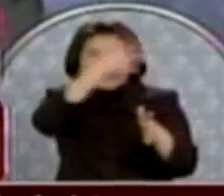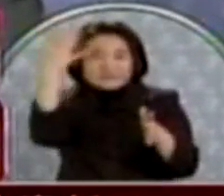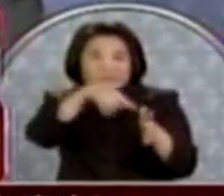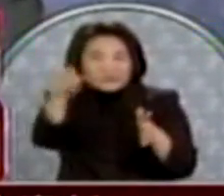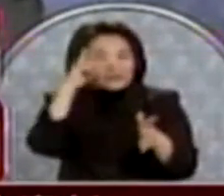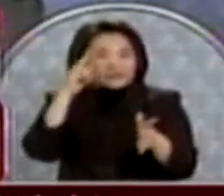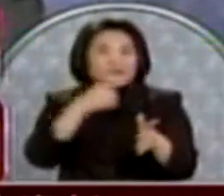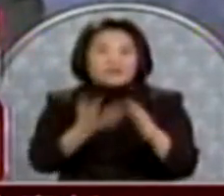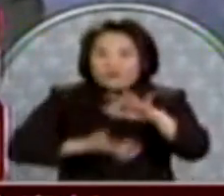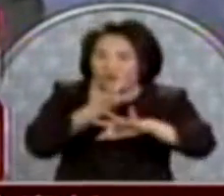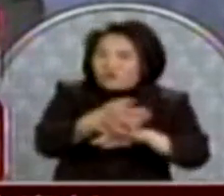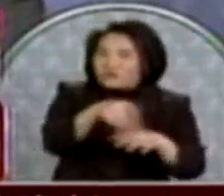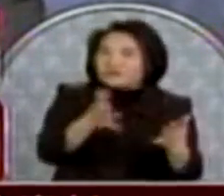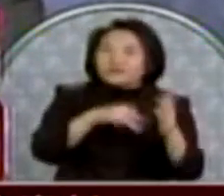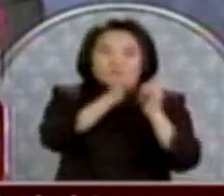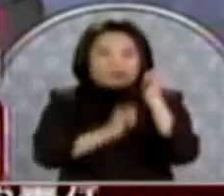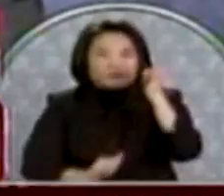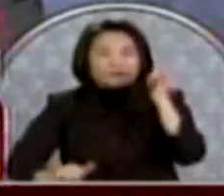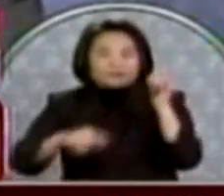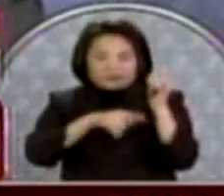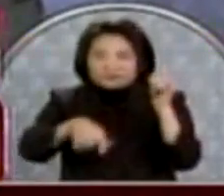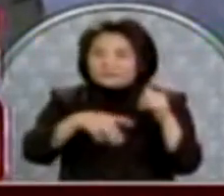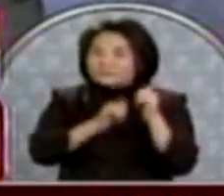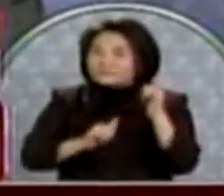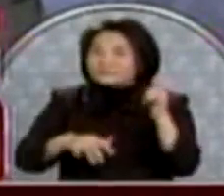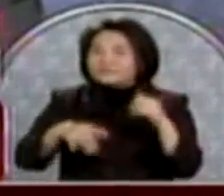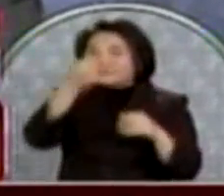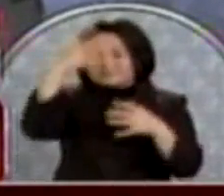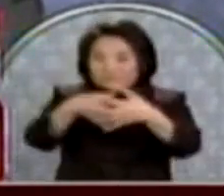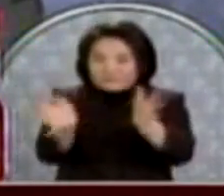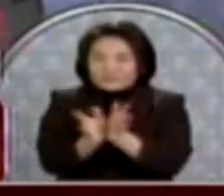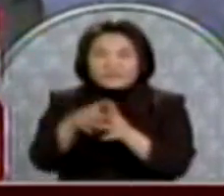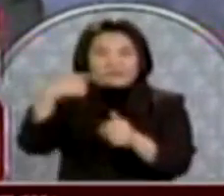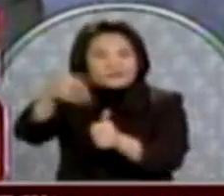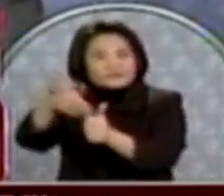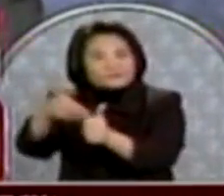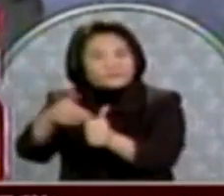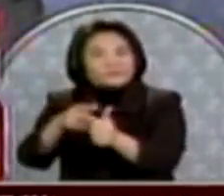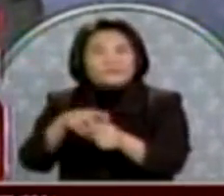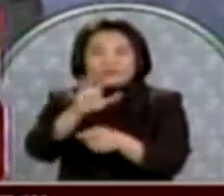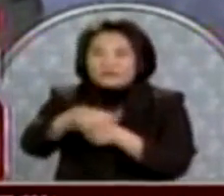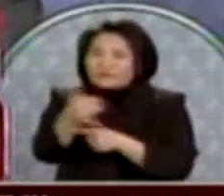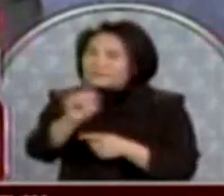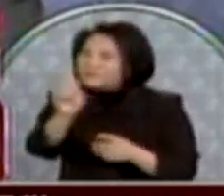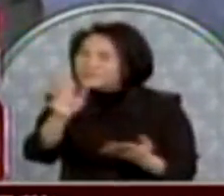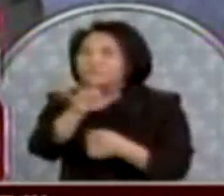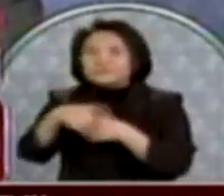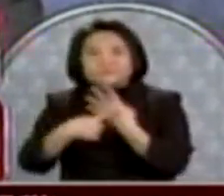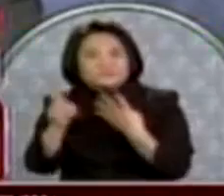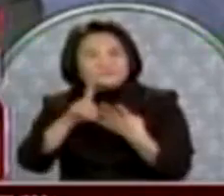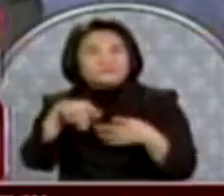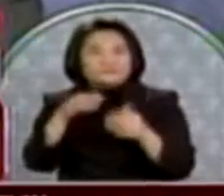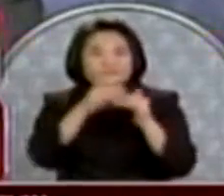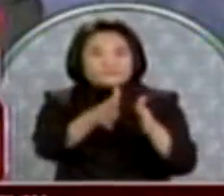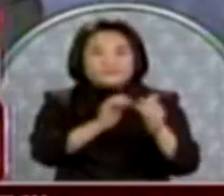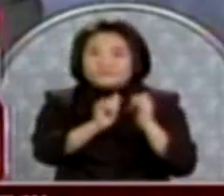入的成分，所以我们对于下一代对农业的教育其实是非常重要的，让他们能够体验到农业对这个社会